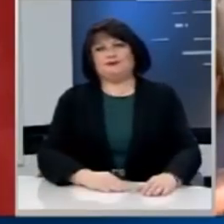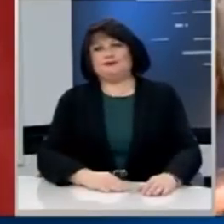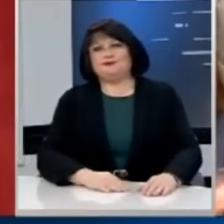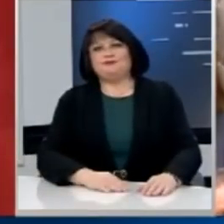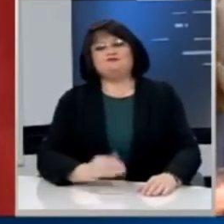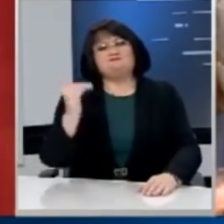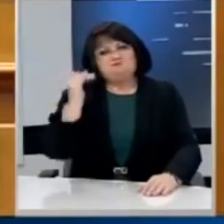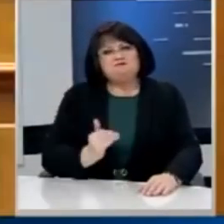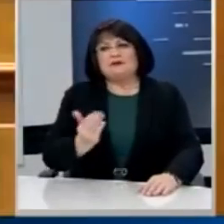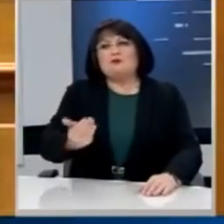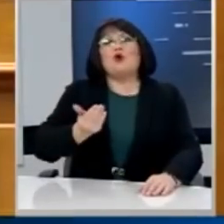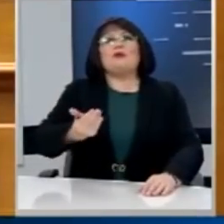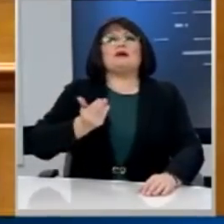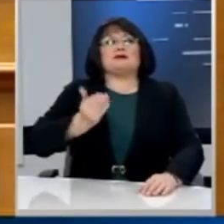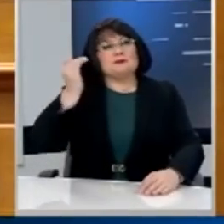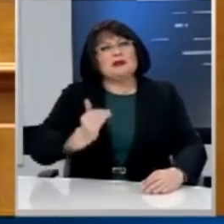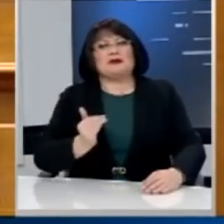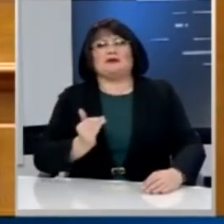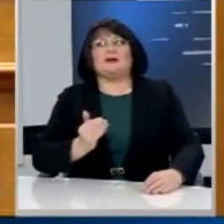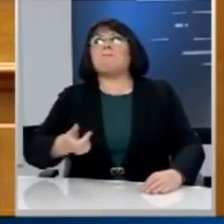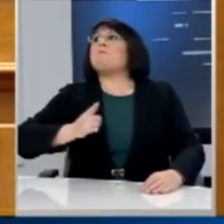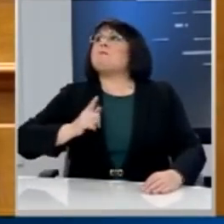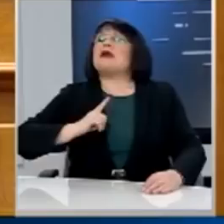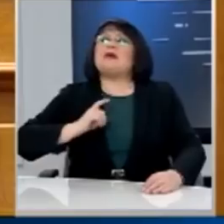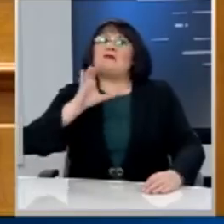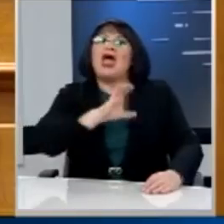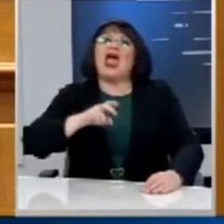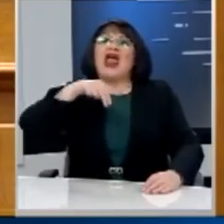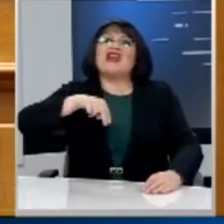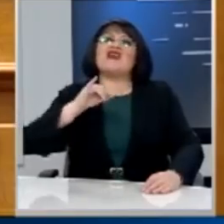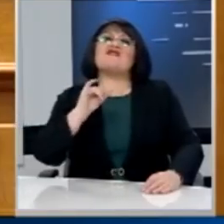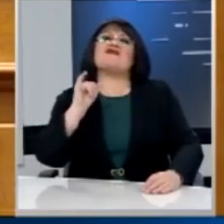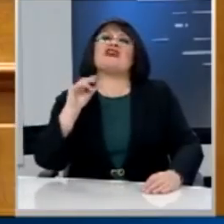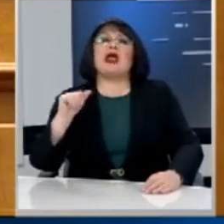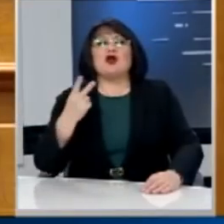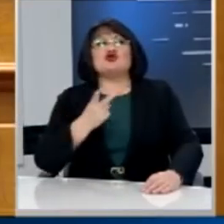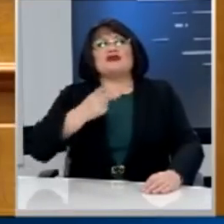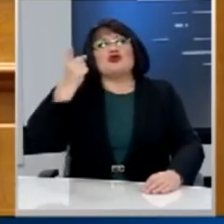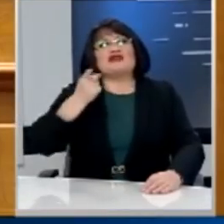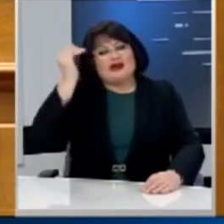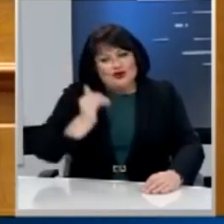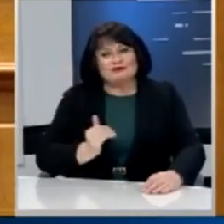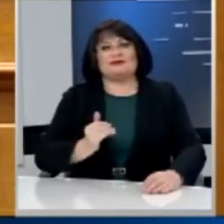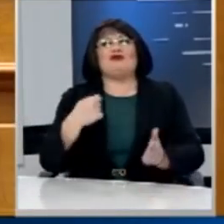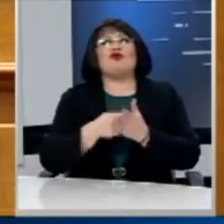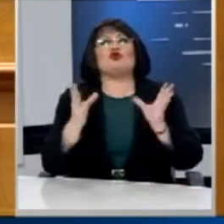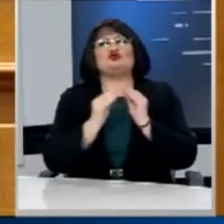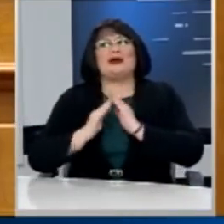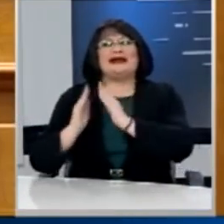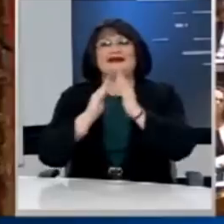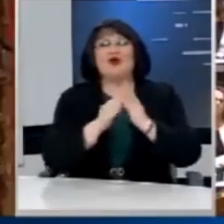Μειώσαμε νωρίτερα από όσο αναμενόταν τον έμφυα. Κατά 22% ένα μέτρο το οποίο